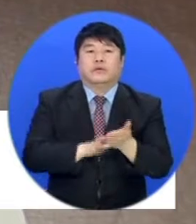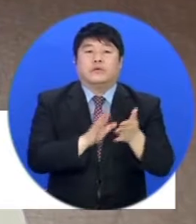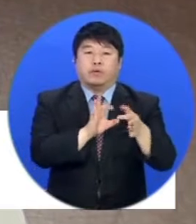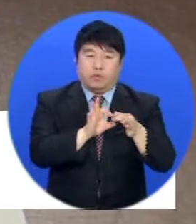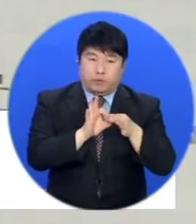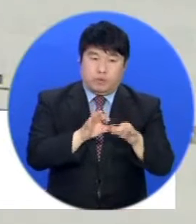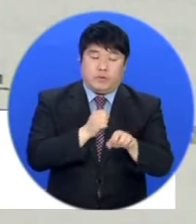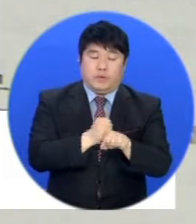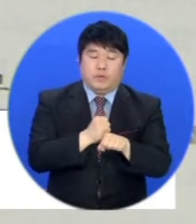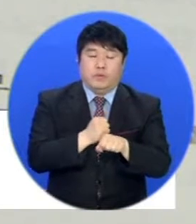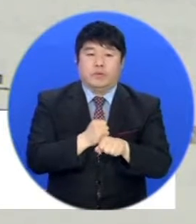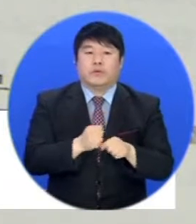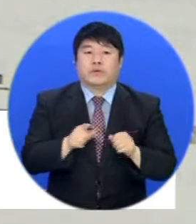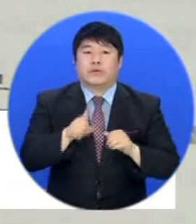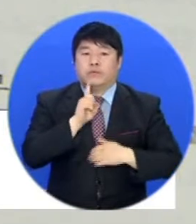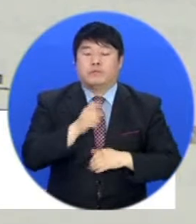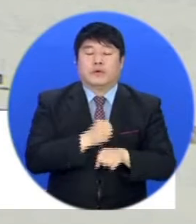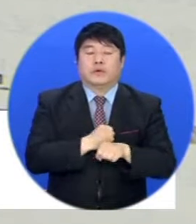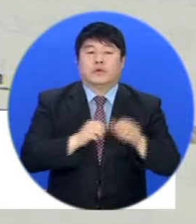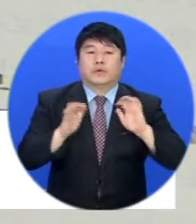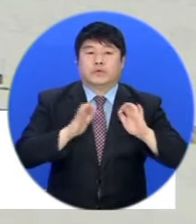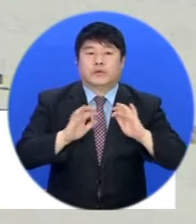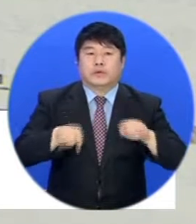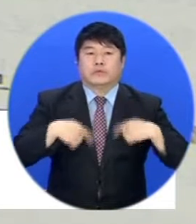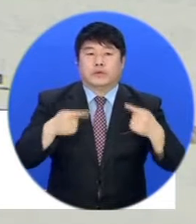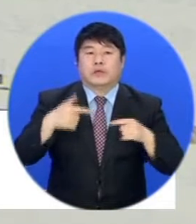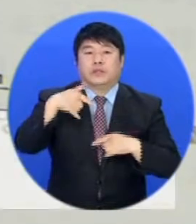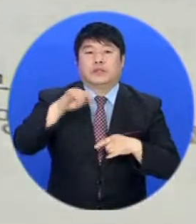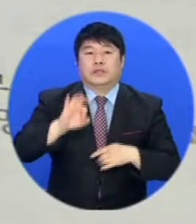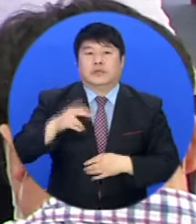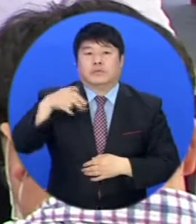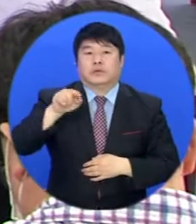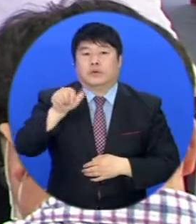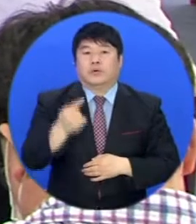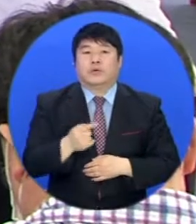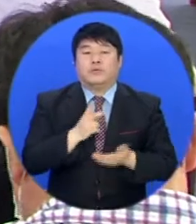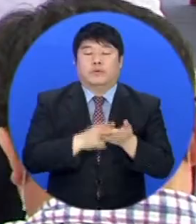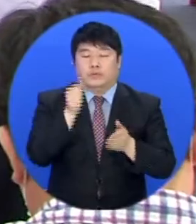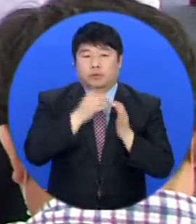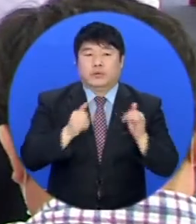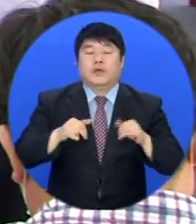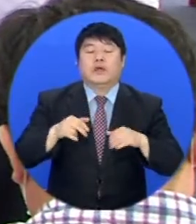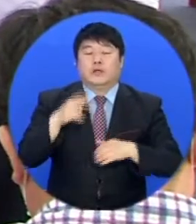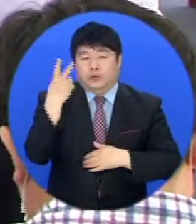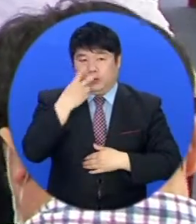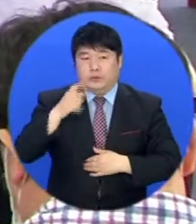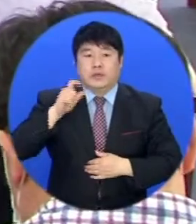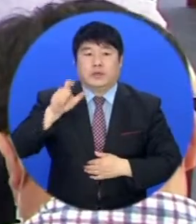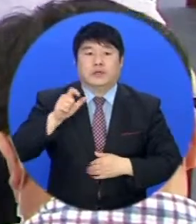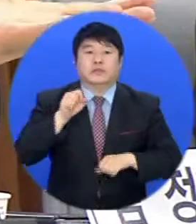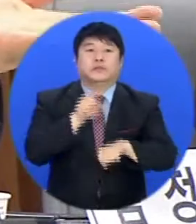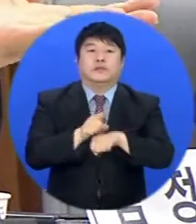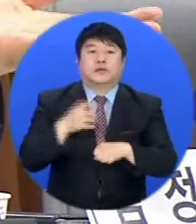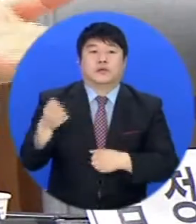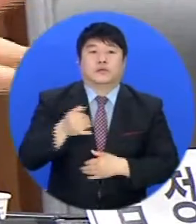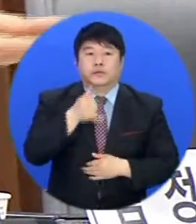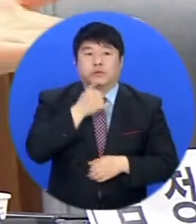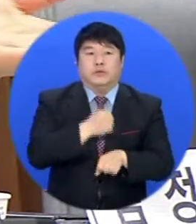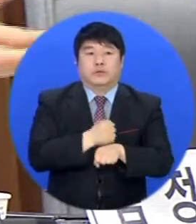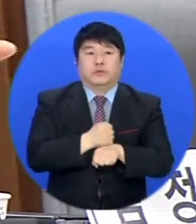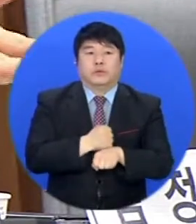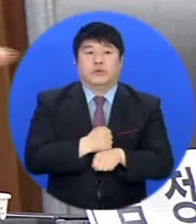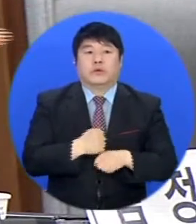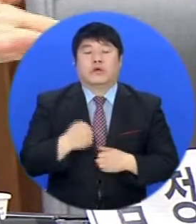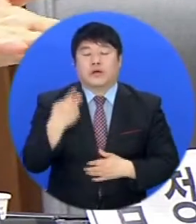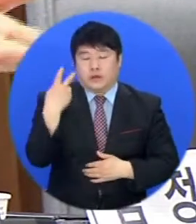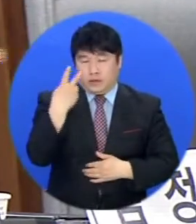밝혔습니다. 토론회에 참석한 김정호 변호사도 조사의 강제성을 확보할 수 있도록 위원회에 조사 권한을